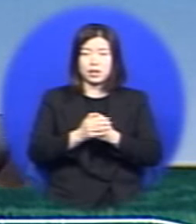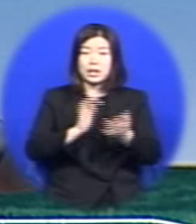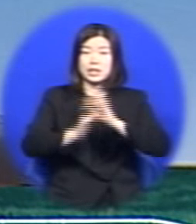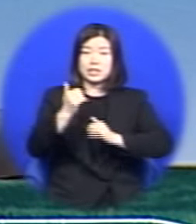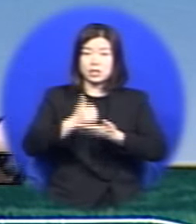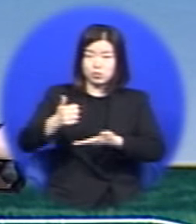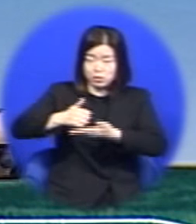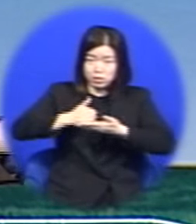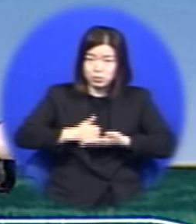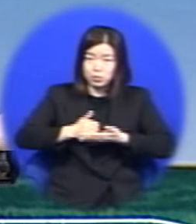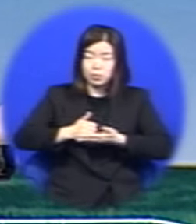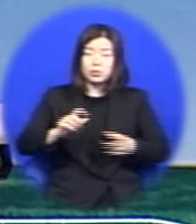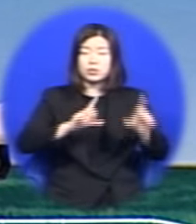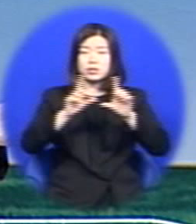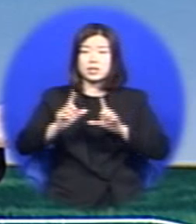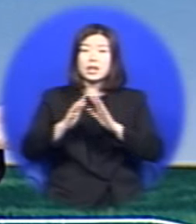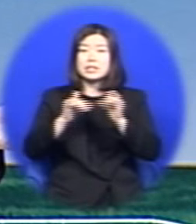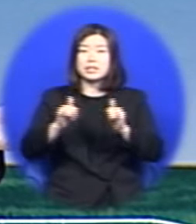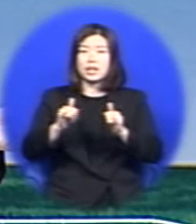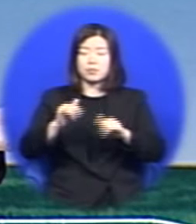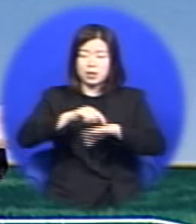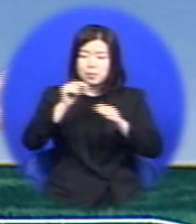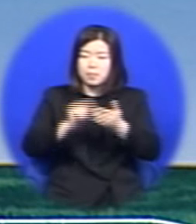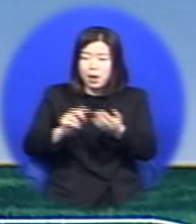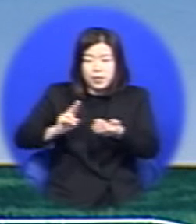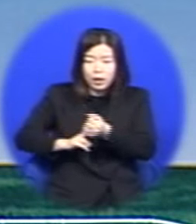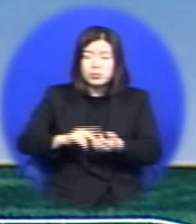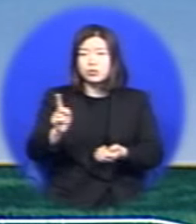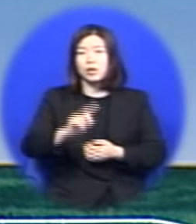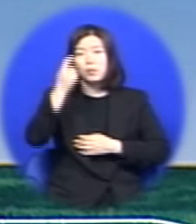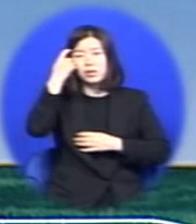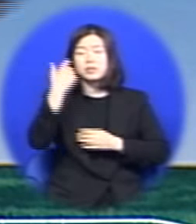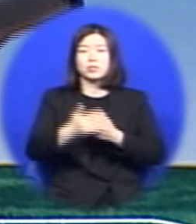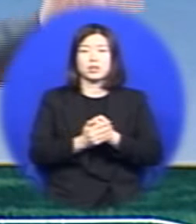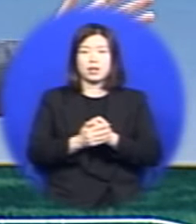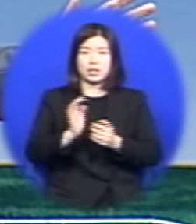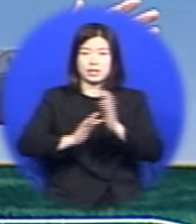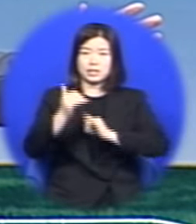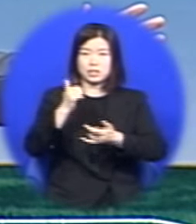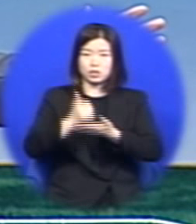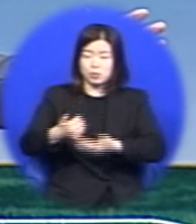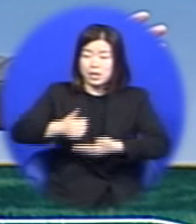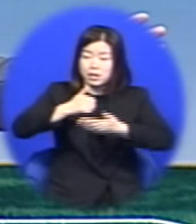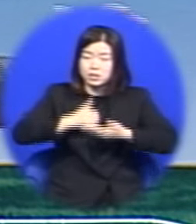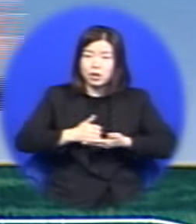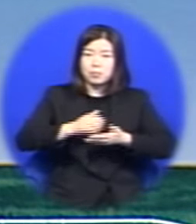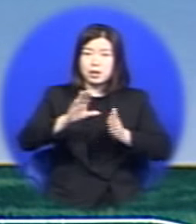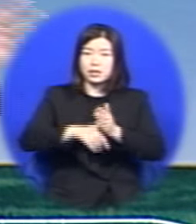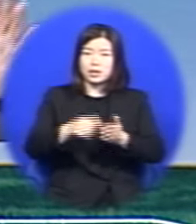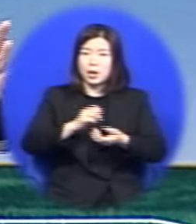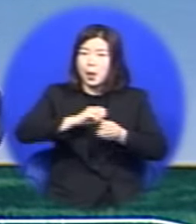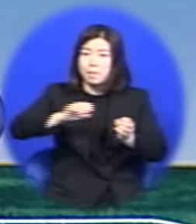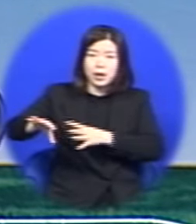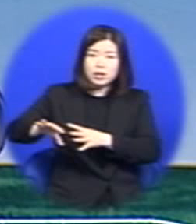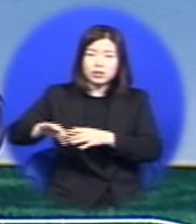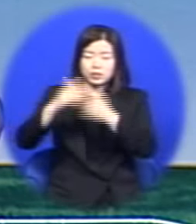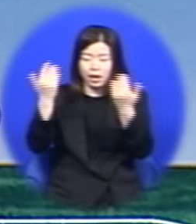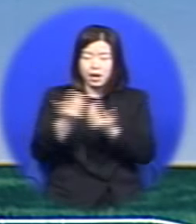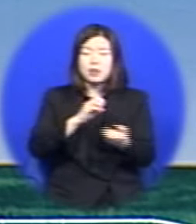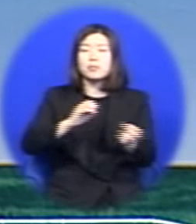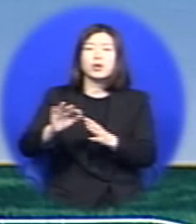더 이상 마음에 감출 게 있냐 말이에요. 예수님 영접할 때 벌써 떠날 건 다 떠나야 됩니다. 버릴 거 버려야